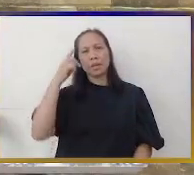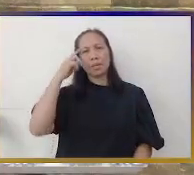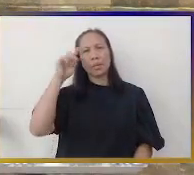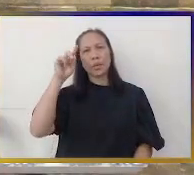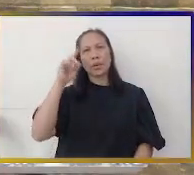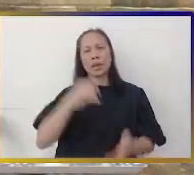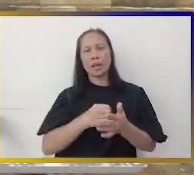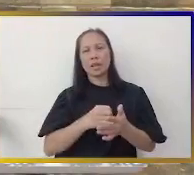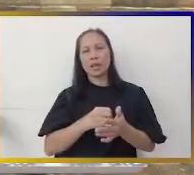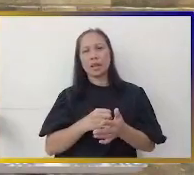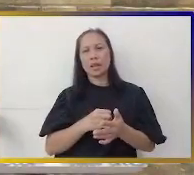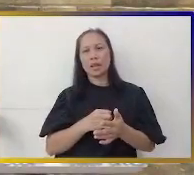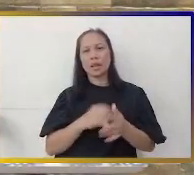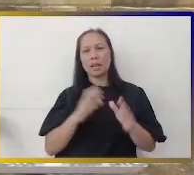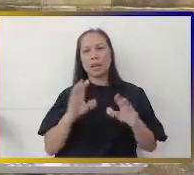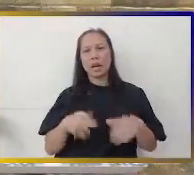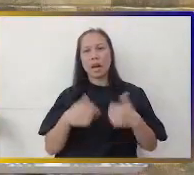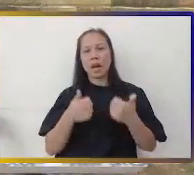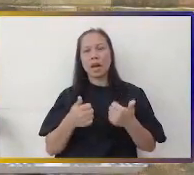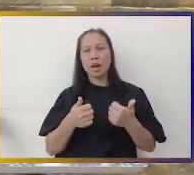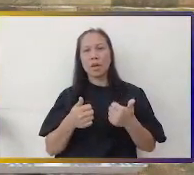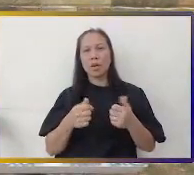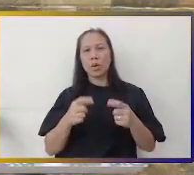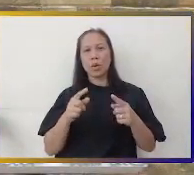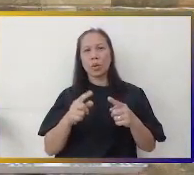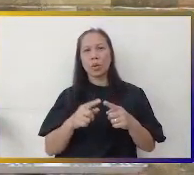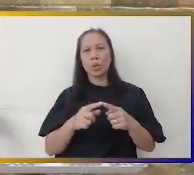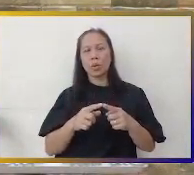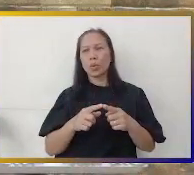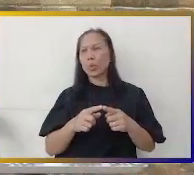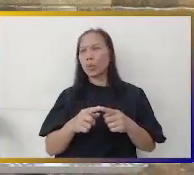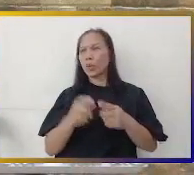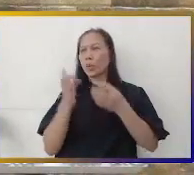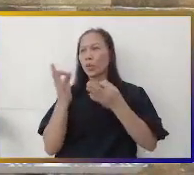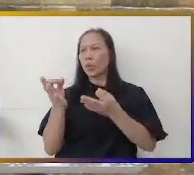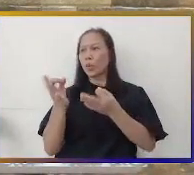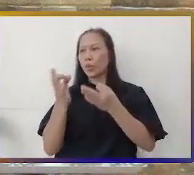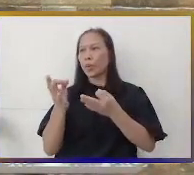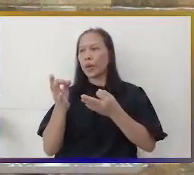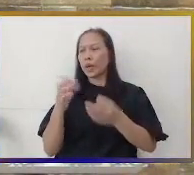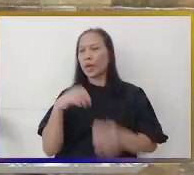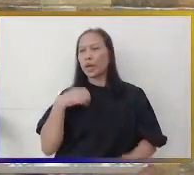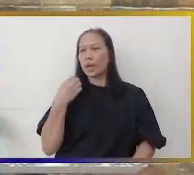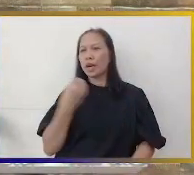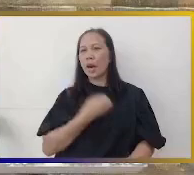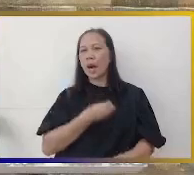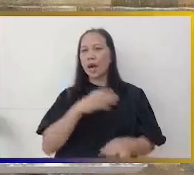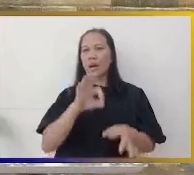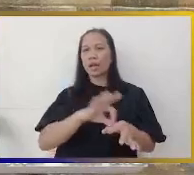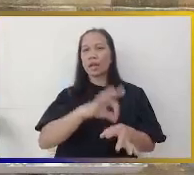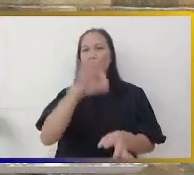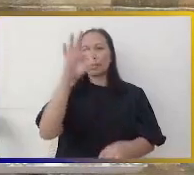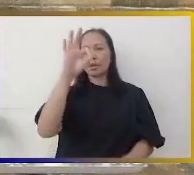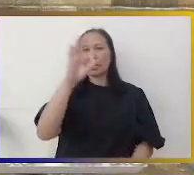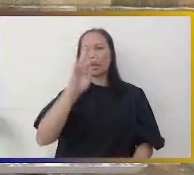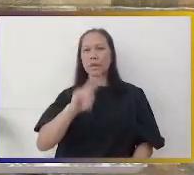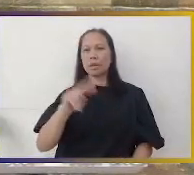brethren Para yun sa pagpapakain ng ating spiritwal na pangangailangan